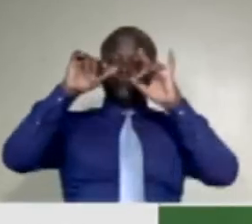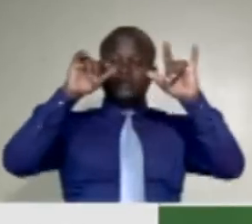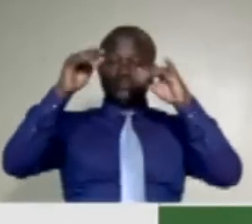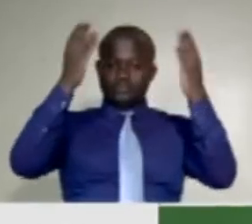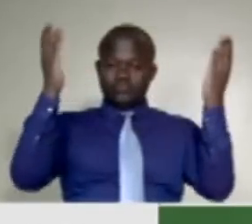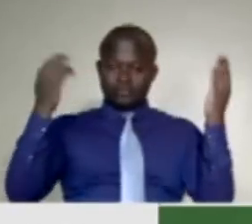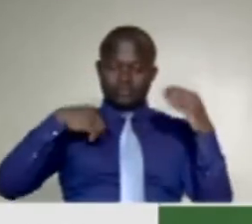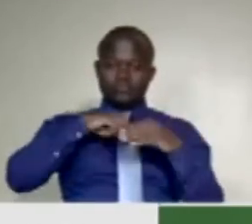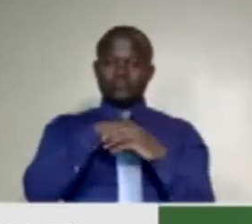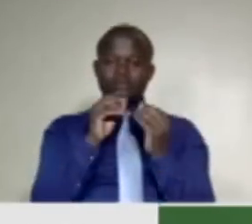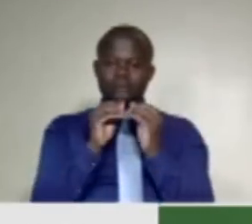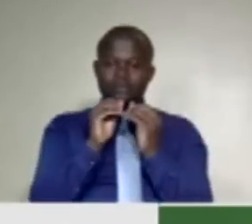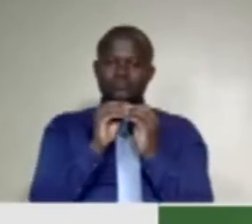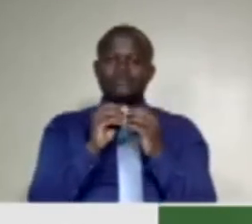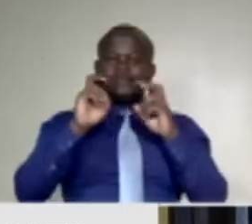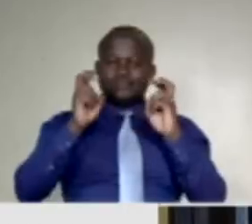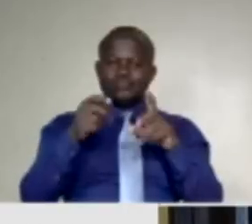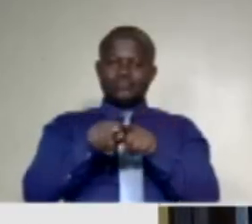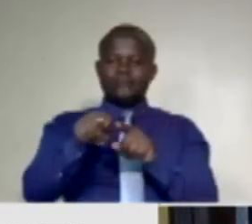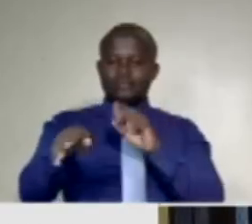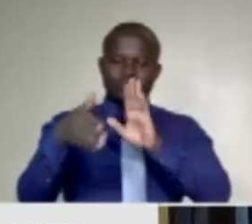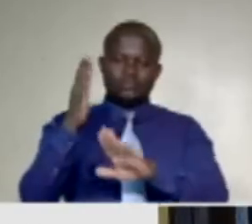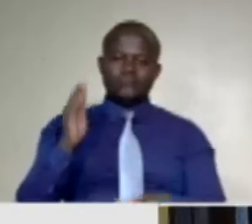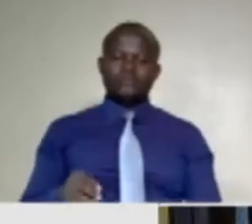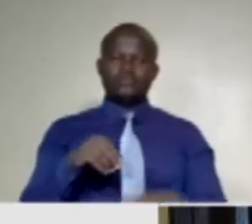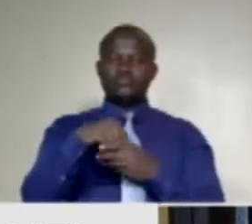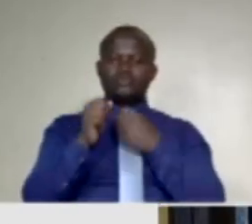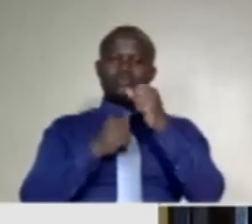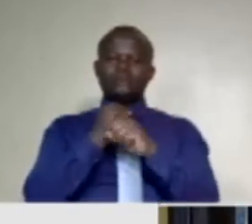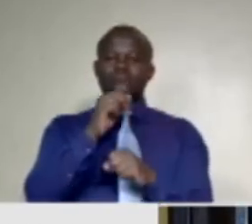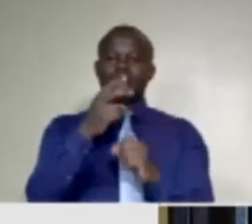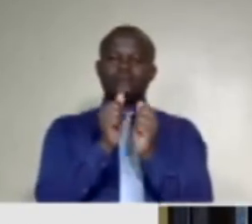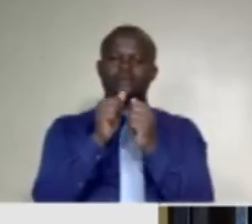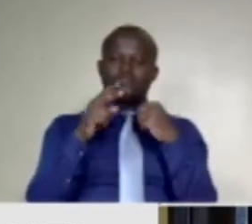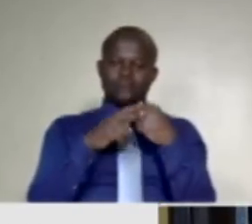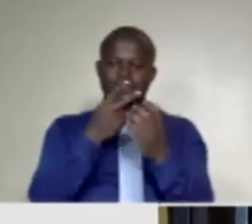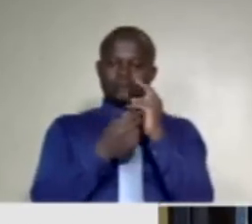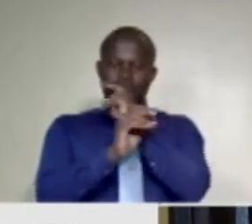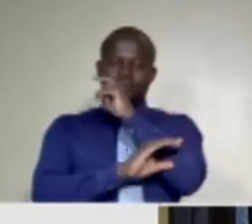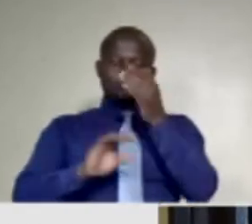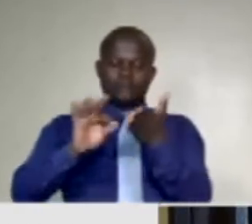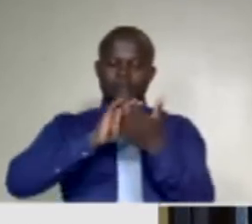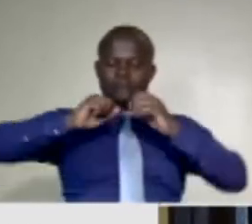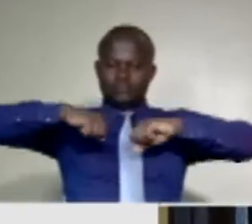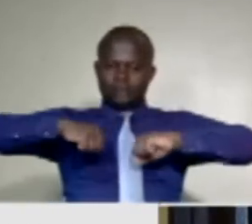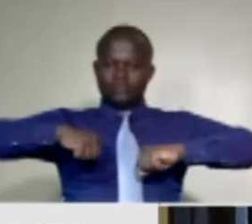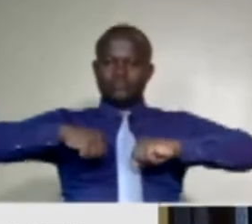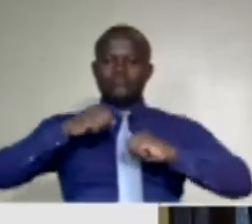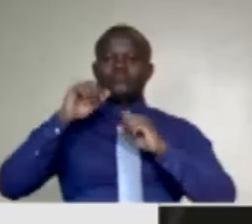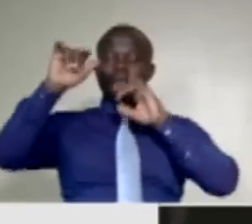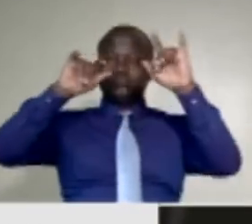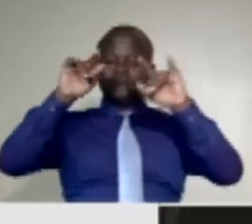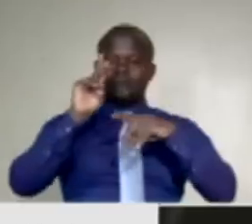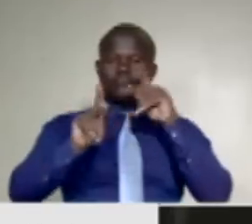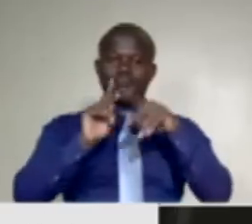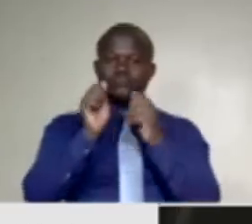rero twumvikanye ko nabyo byihutishwa mu mwaka wa 2017 ibihugu byombi byasinye amasezerano yo kurwego rwo gutwara abantu